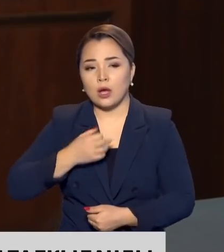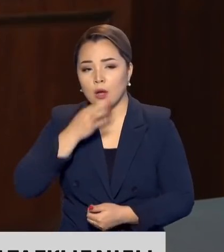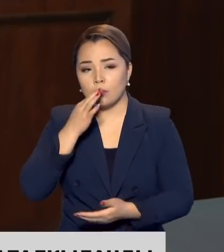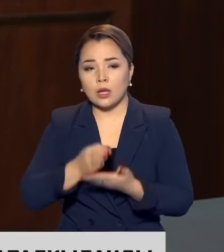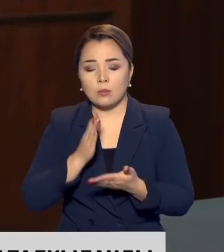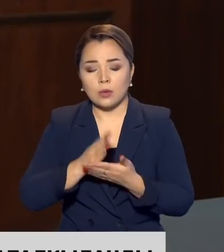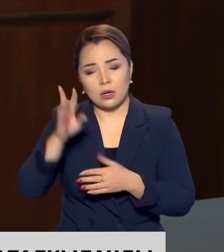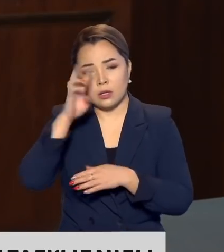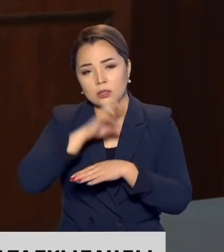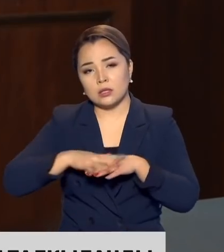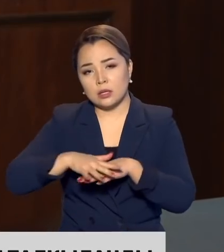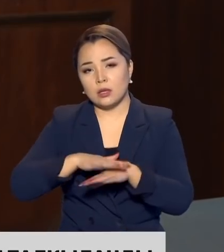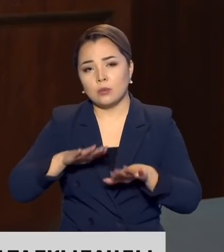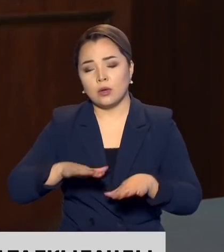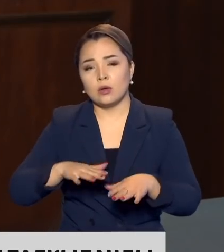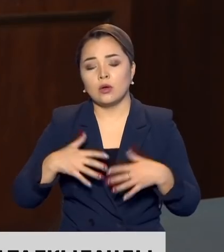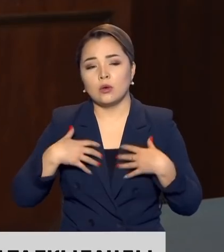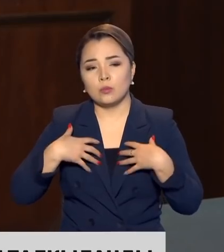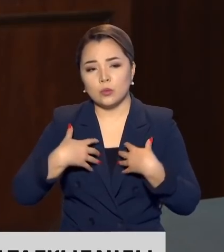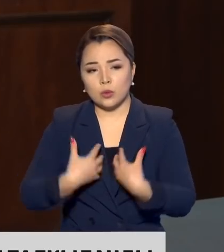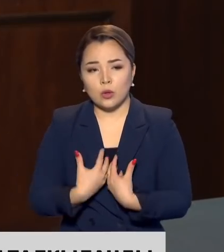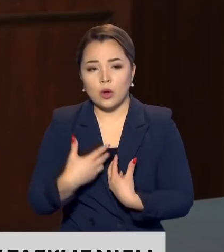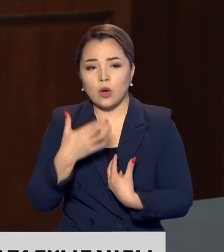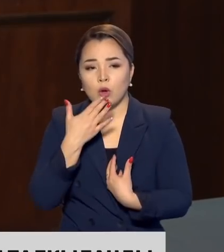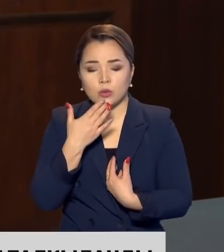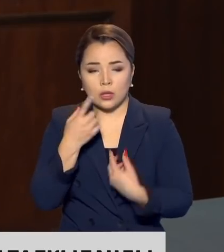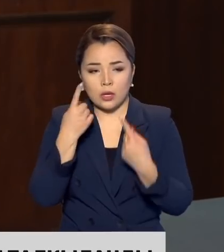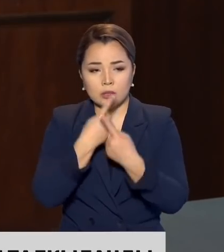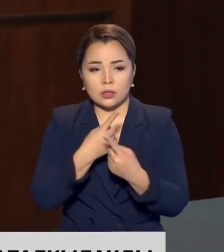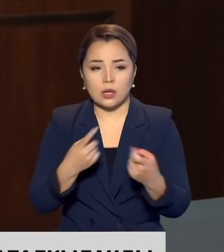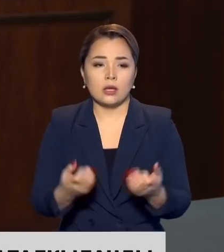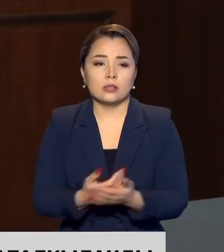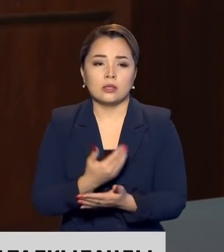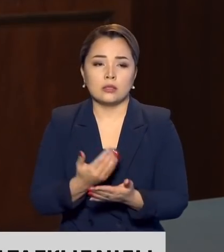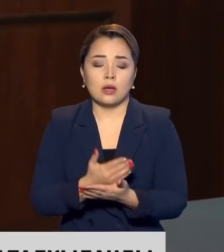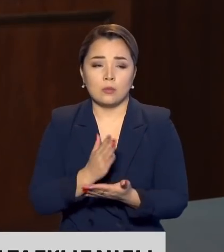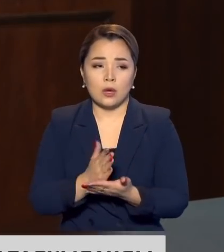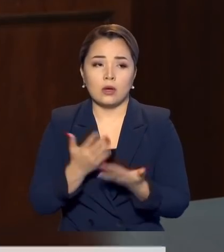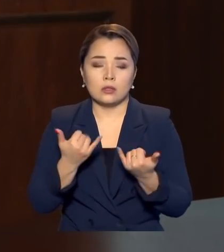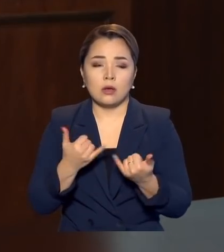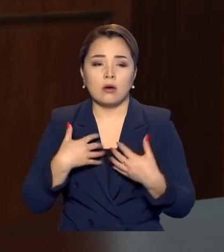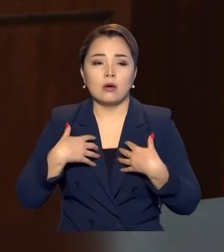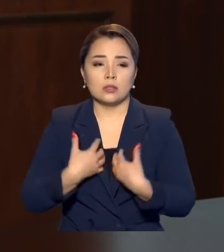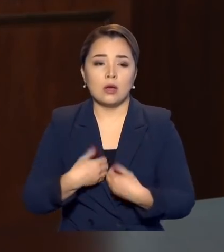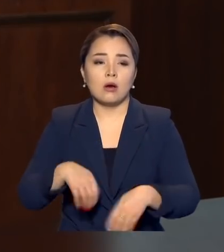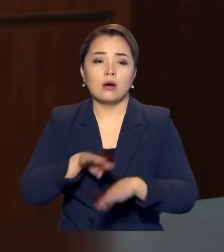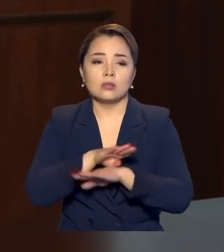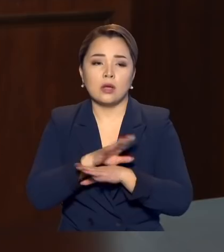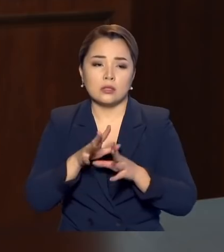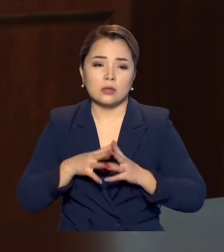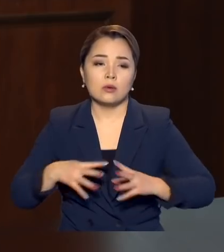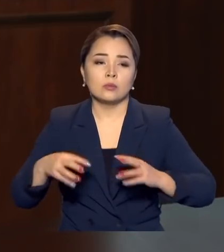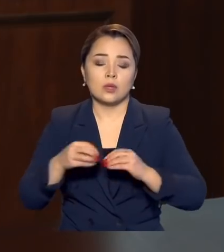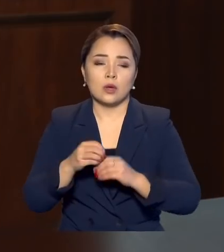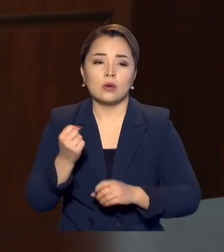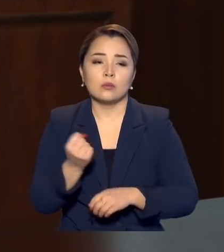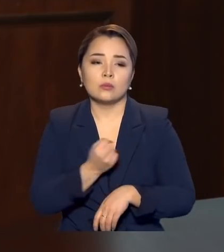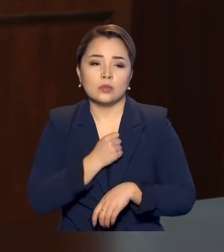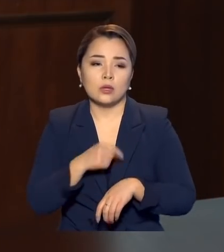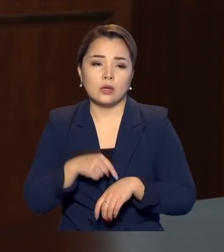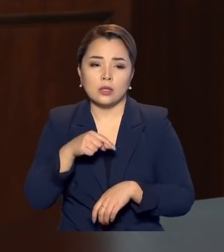Бүгін елімізде жалпы ұлттық аза тұту күні жарияланды. Қаза болғандардың отбасыларына көңіл